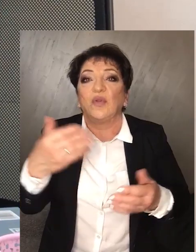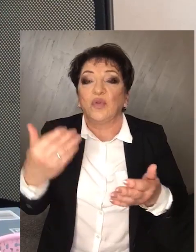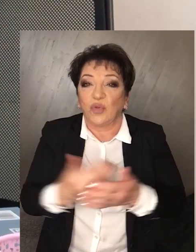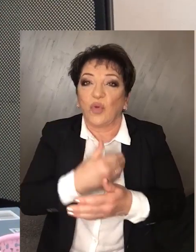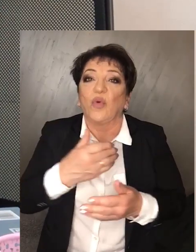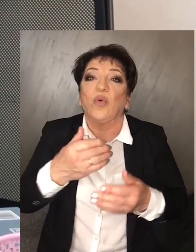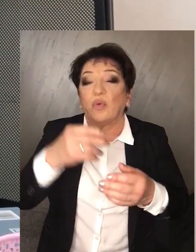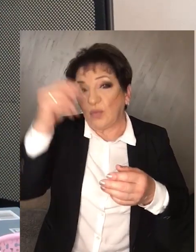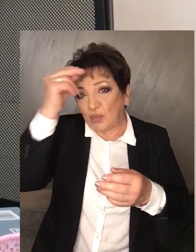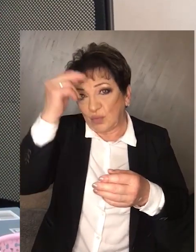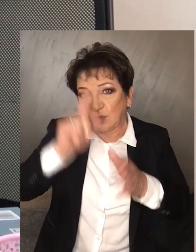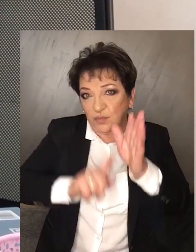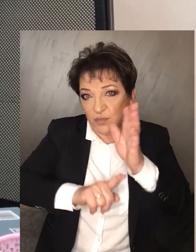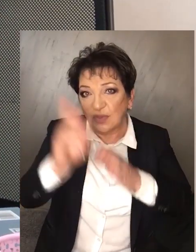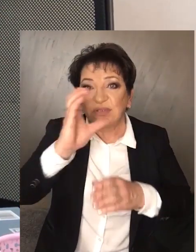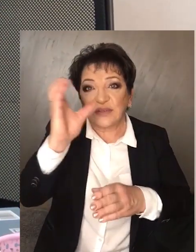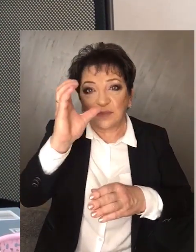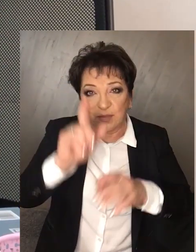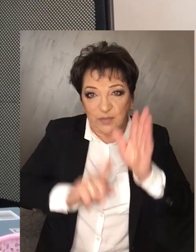ունենալ։